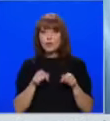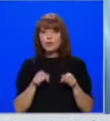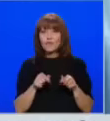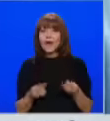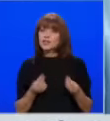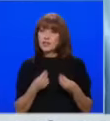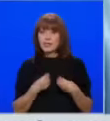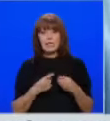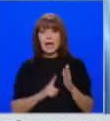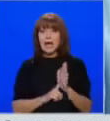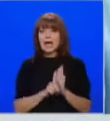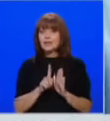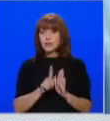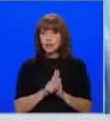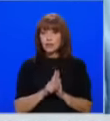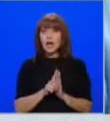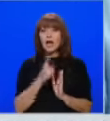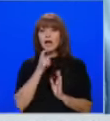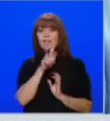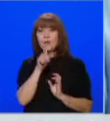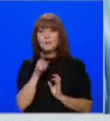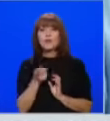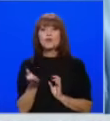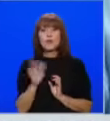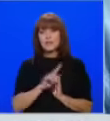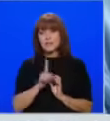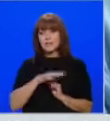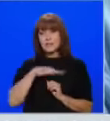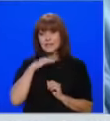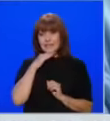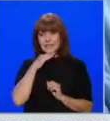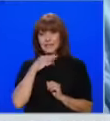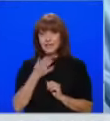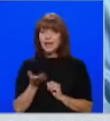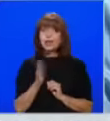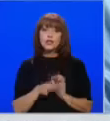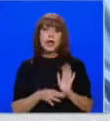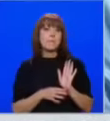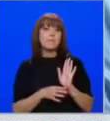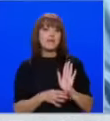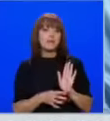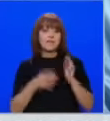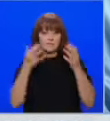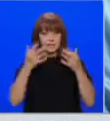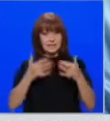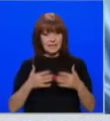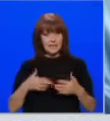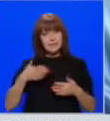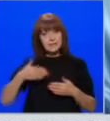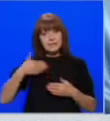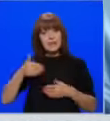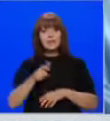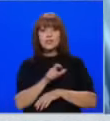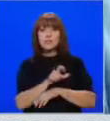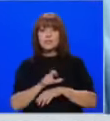донесе резултат. Въпросът е, че още не сме стигнали до там. Ще ви представим статистики в близките седмици, за да видите как са